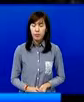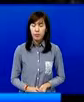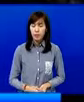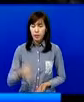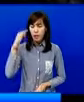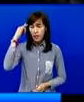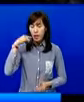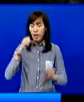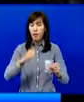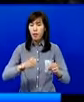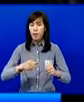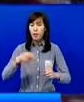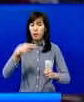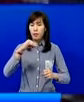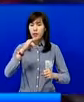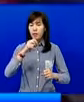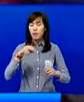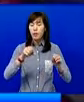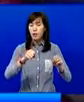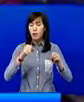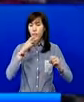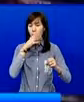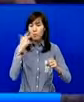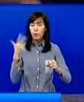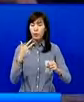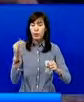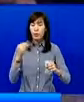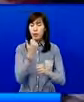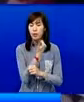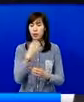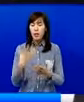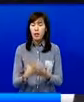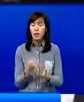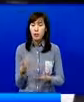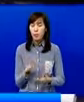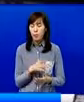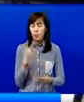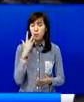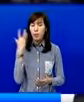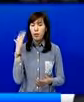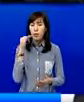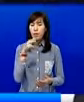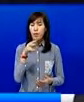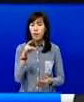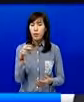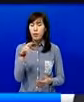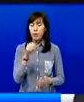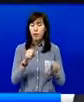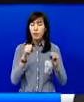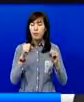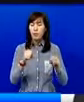Қазақстандық боксшы Иван Дычко кәсіпқой рингтегі үшінші жеңісіне қол жеткізді. Ақыштың Флорида штатында өткен бокс